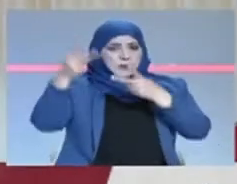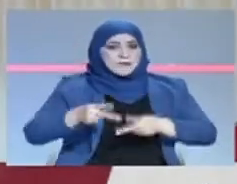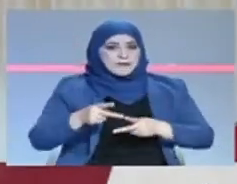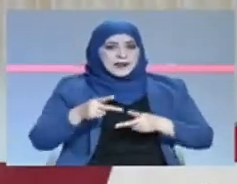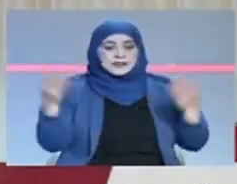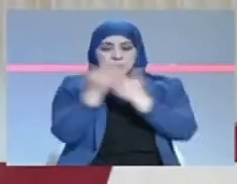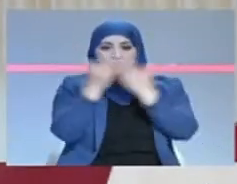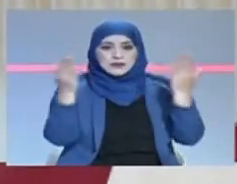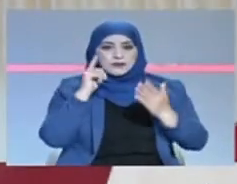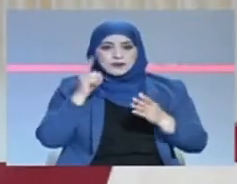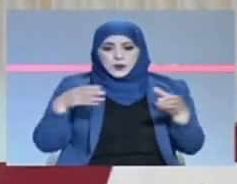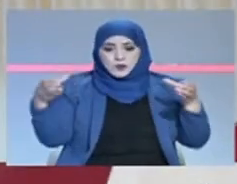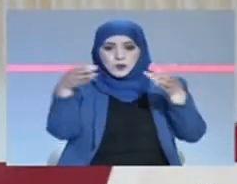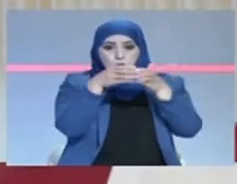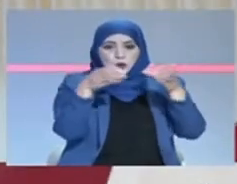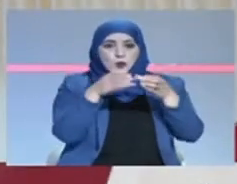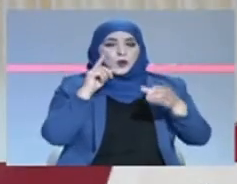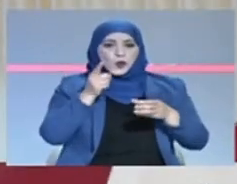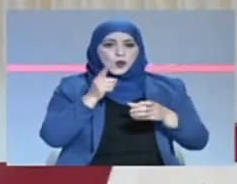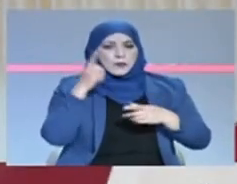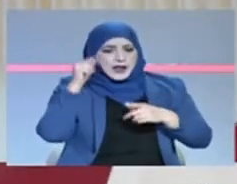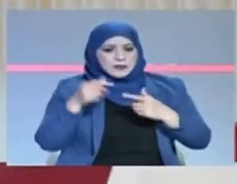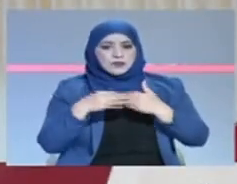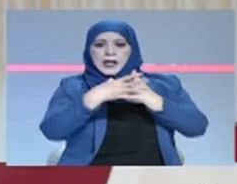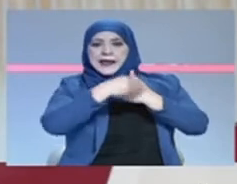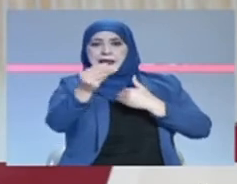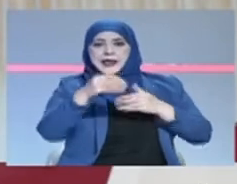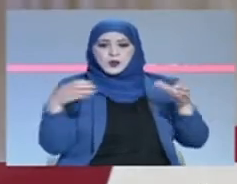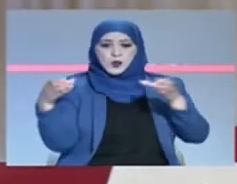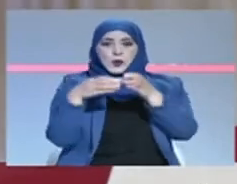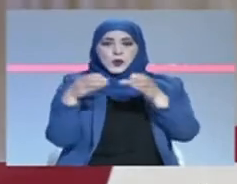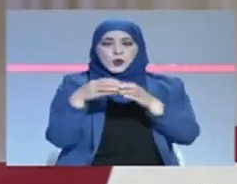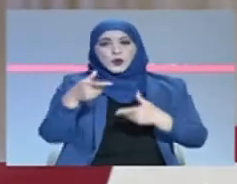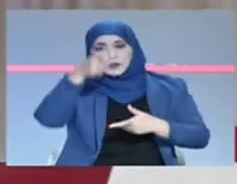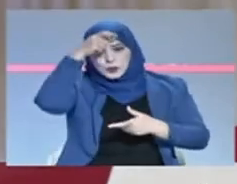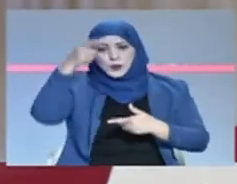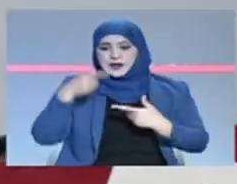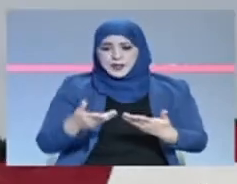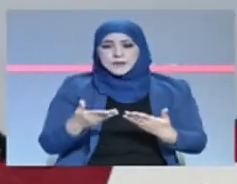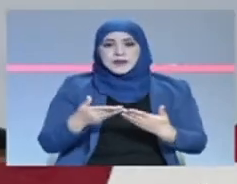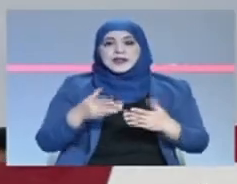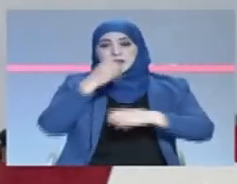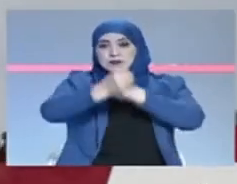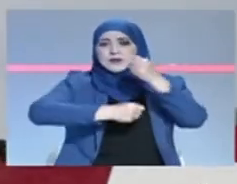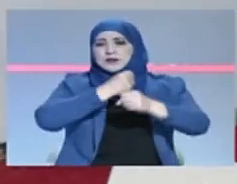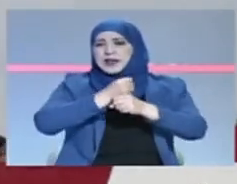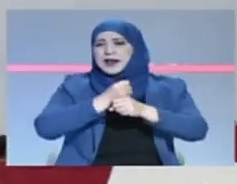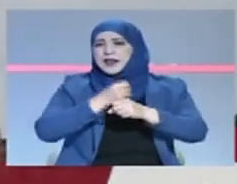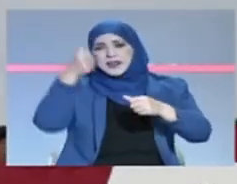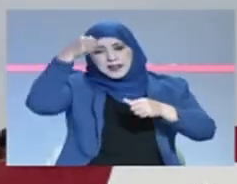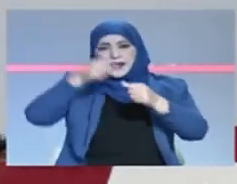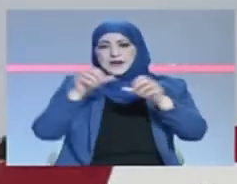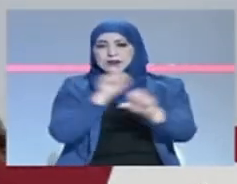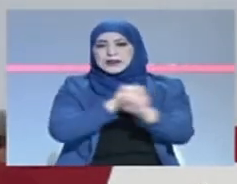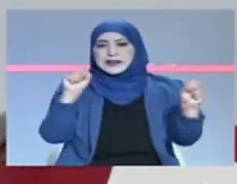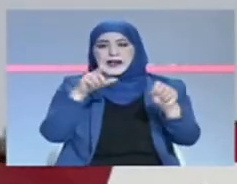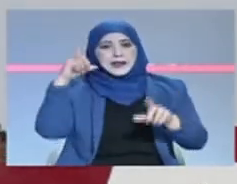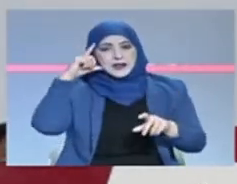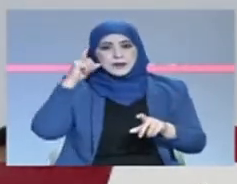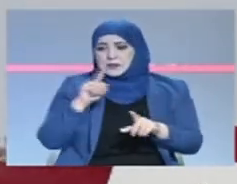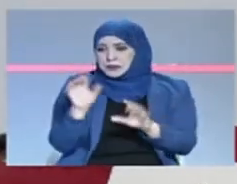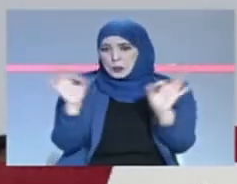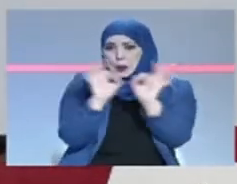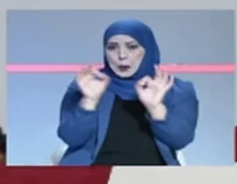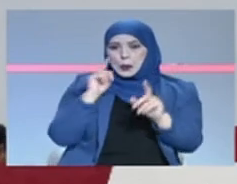الجيش الليبي ومناصريه إلى إخراج القوات التركية من ليبيا بمناسبة الاحتفال بذكرى الاستقلال، قائلا إنه لا